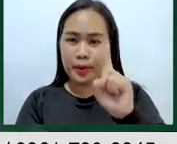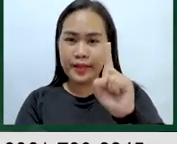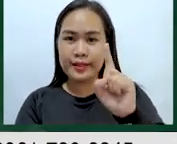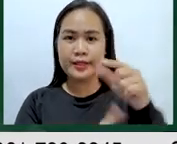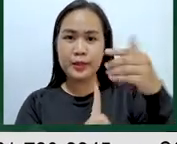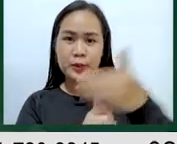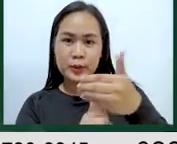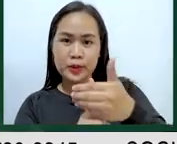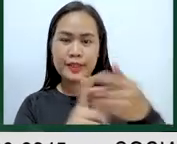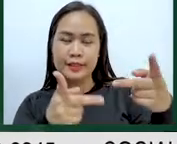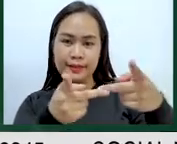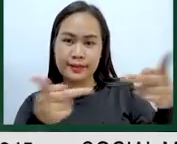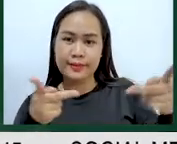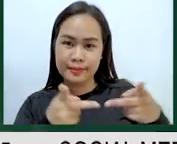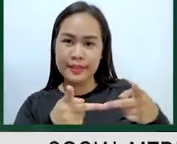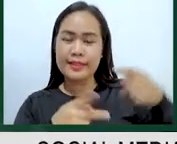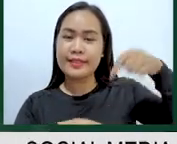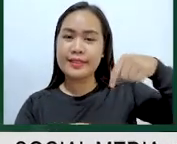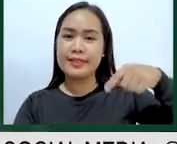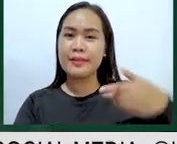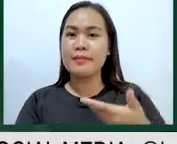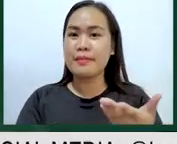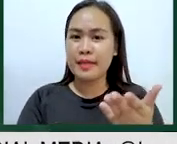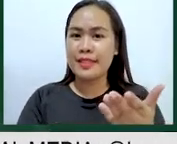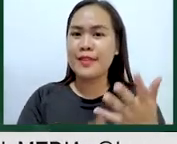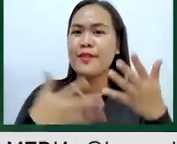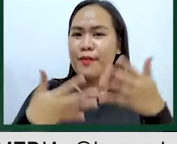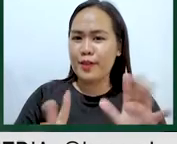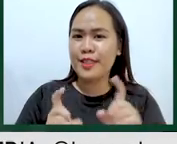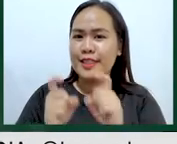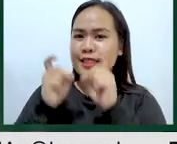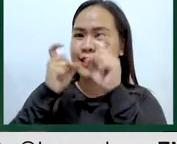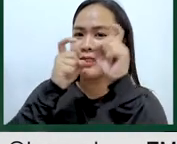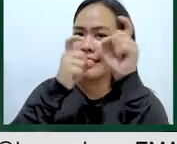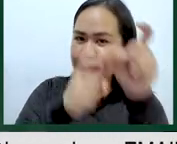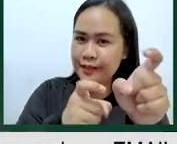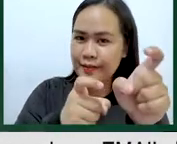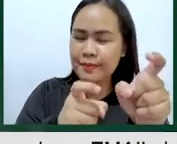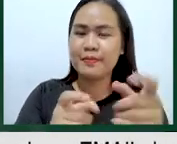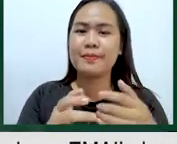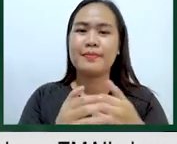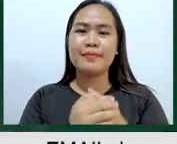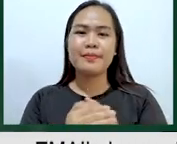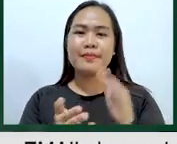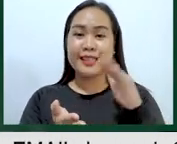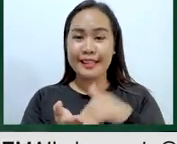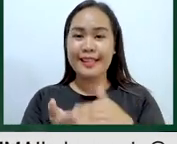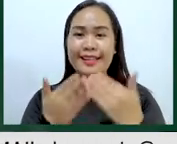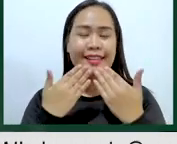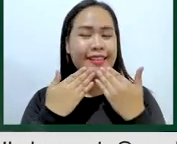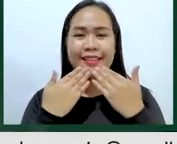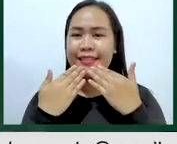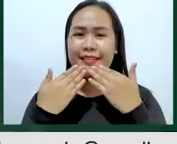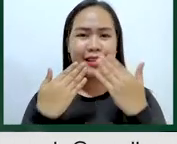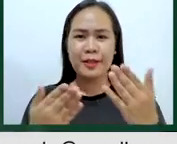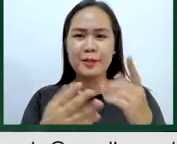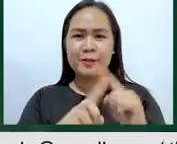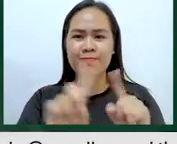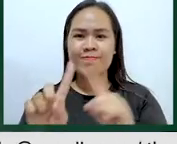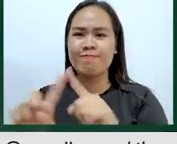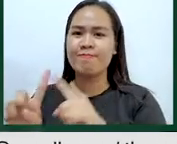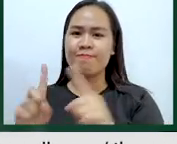pinadala sa Rizal High School, no, which is one of our quarantine facilities here in the city of Pasig, at